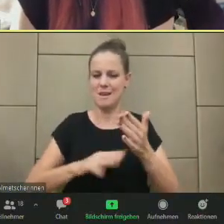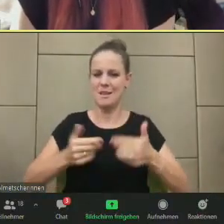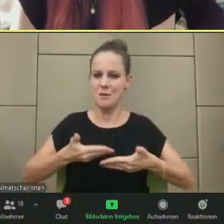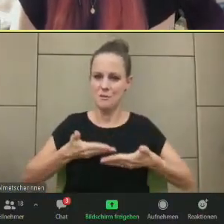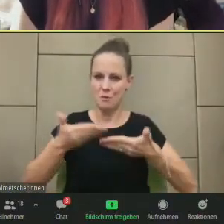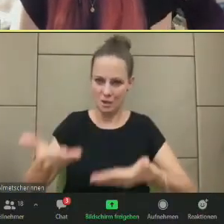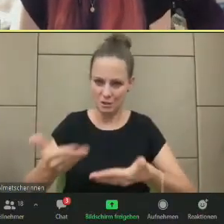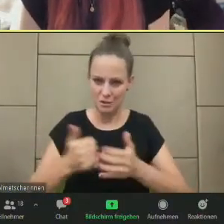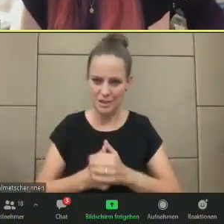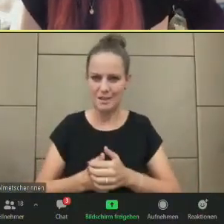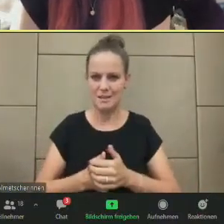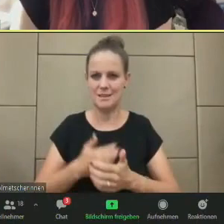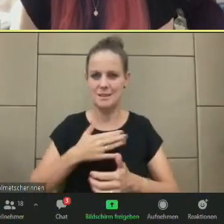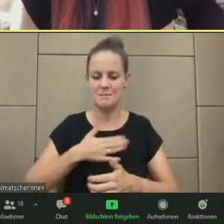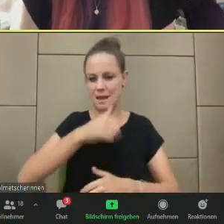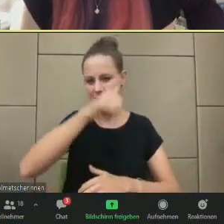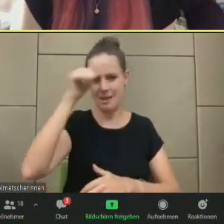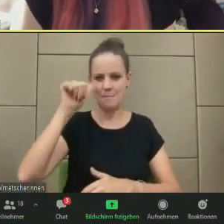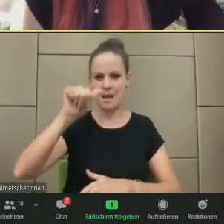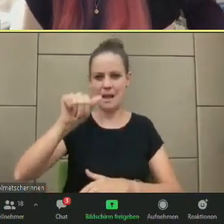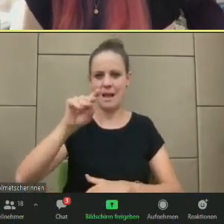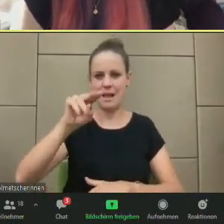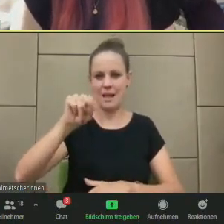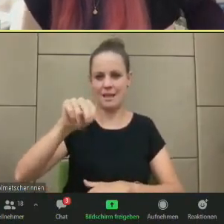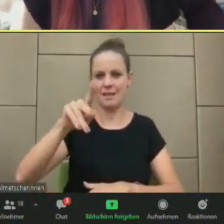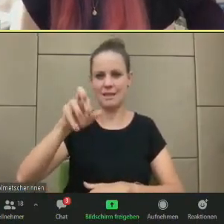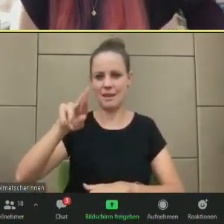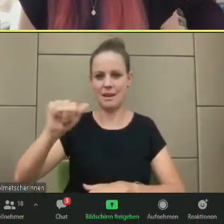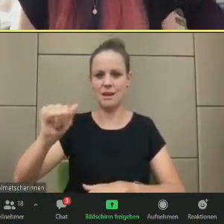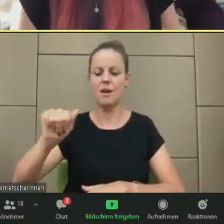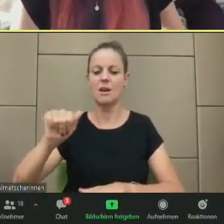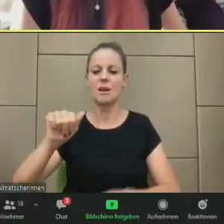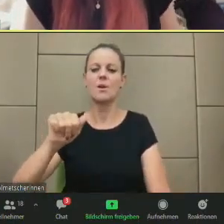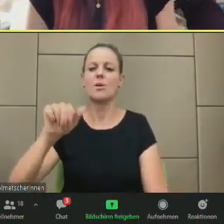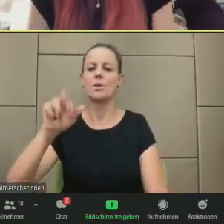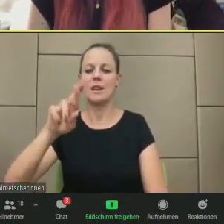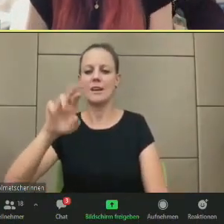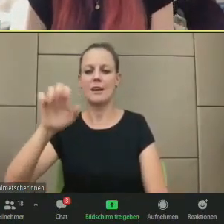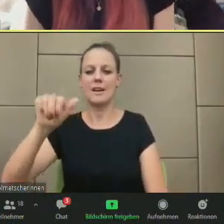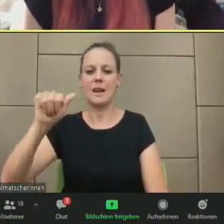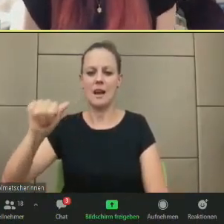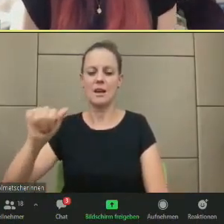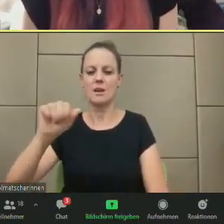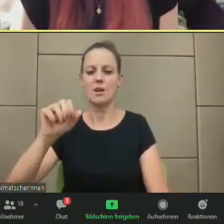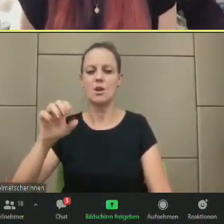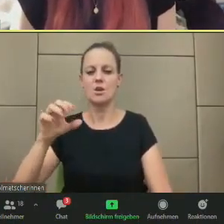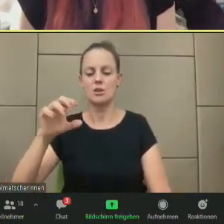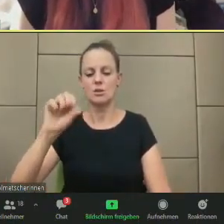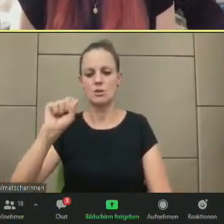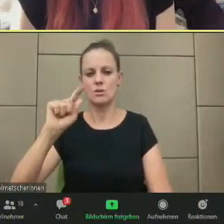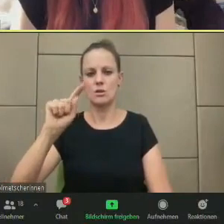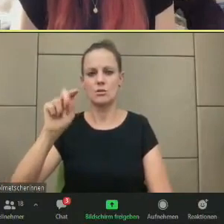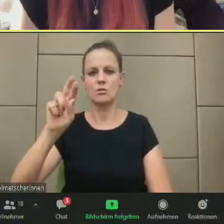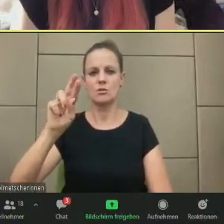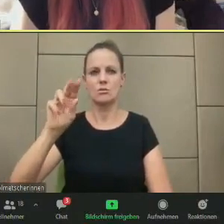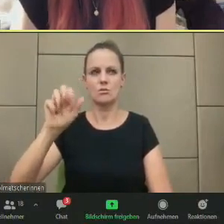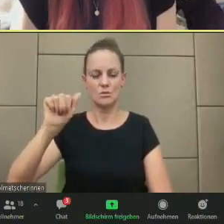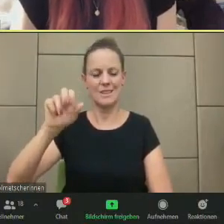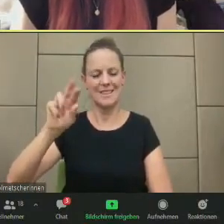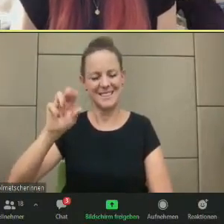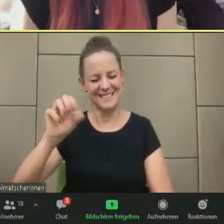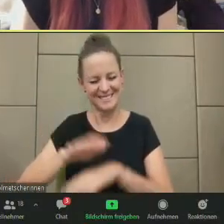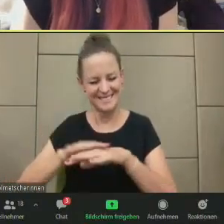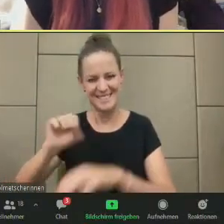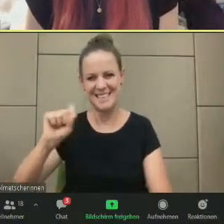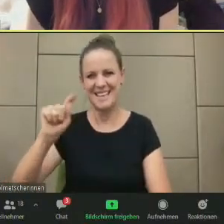vorzustellen. Ich bin die Andrea oder auch Rea Strawhill. Unter diesem Namen schreibe ich online seit 2019